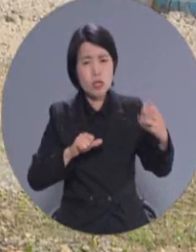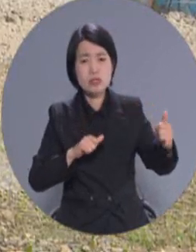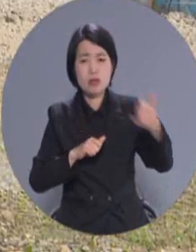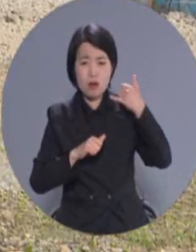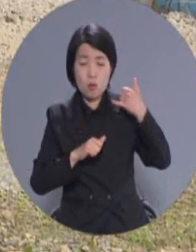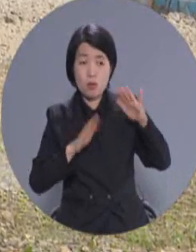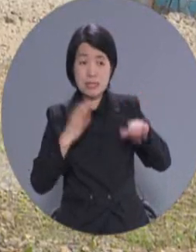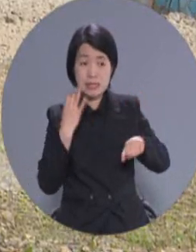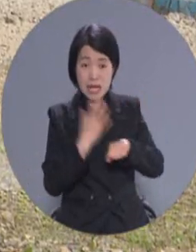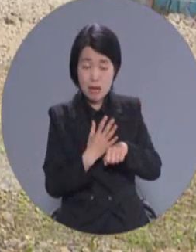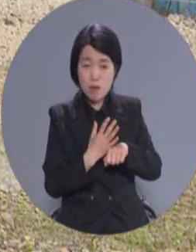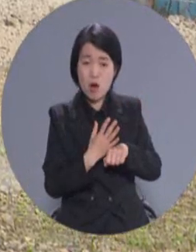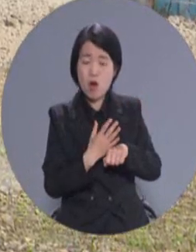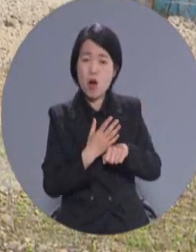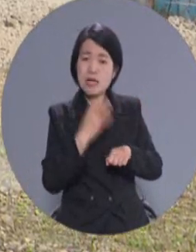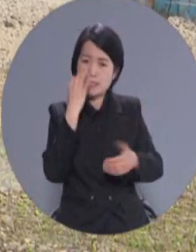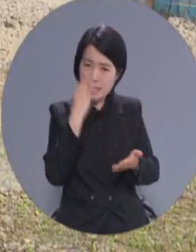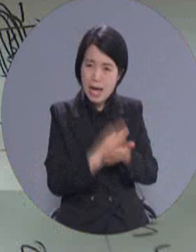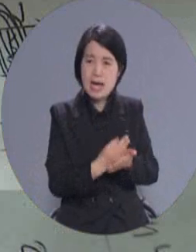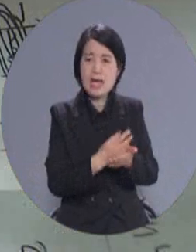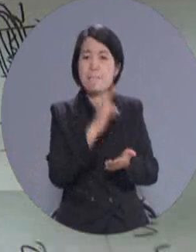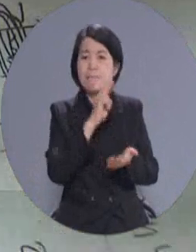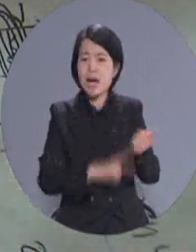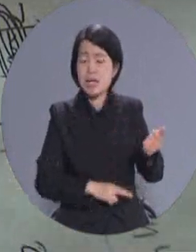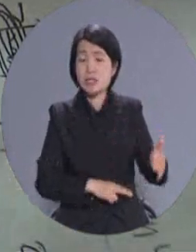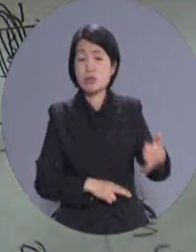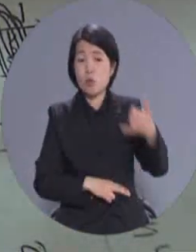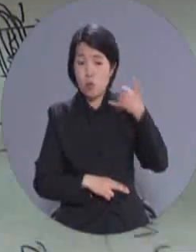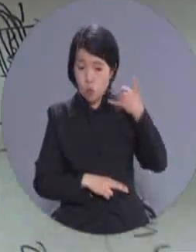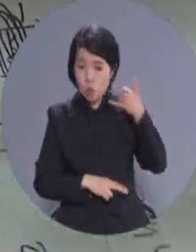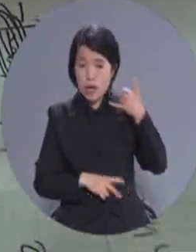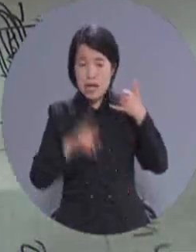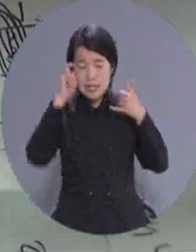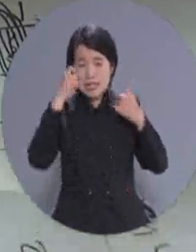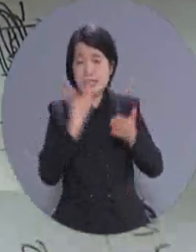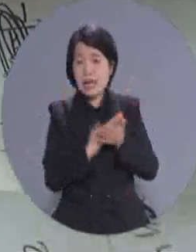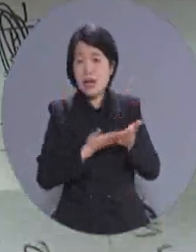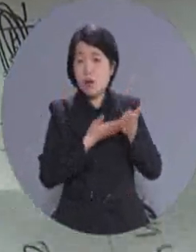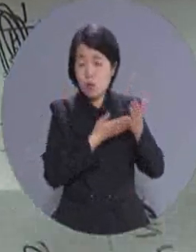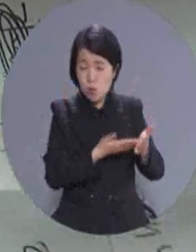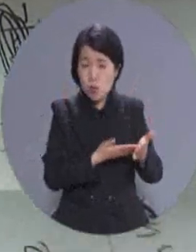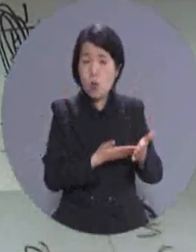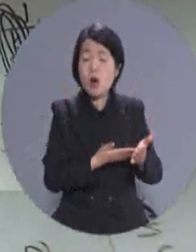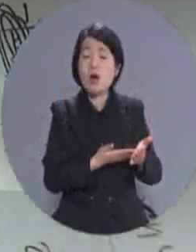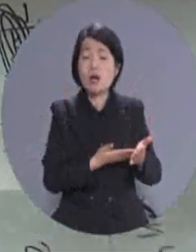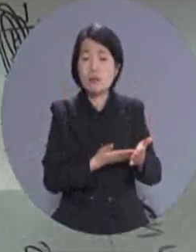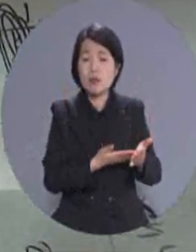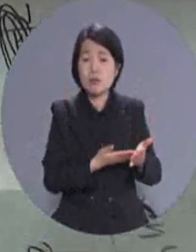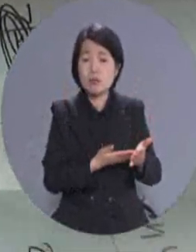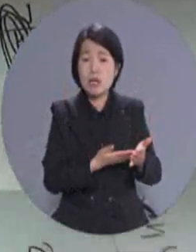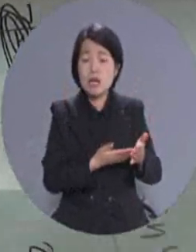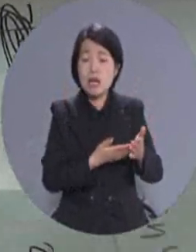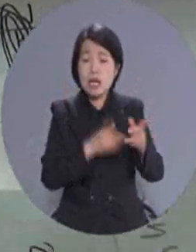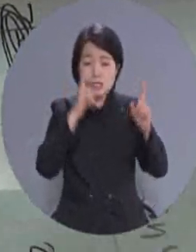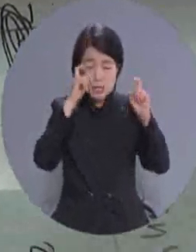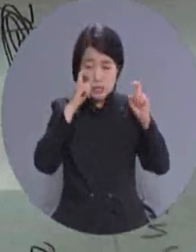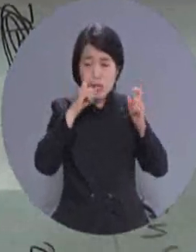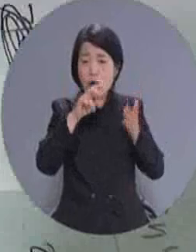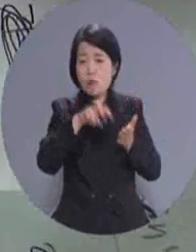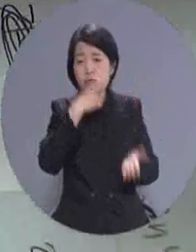트랙터를 싸게 주겠다는 전화를 받았습니다. 이 씨가 증거 사진을 요구할 때마다 남성은 실시간으로 사진을 보내며 이